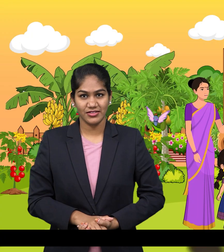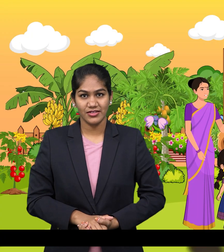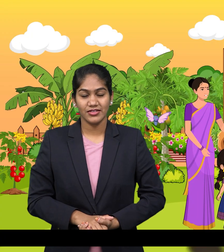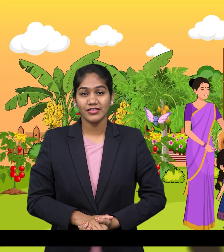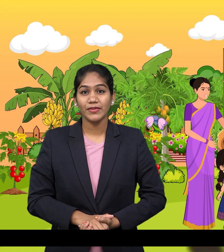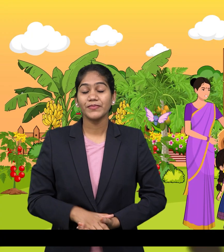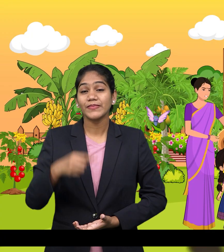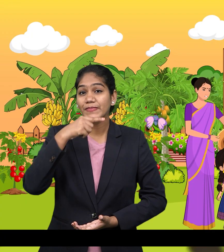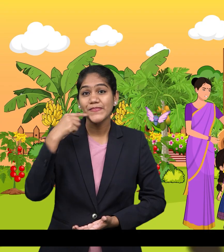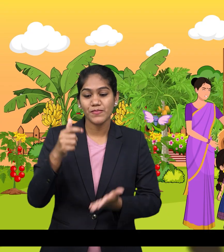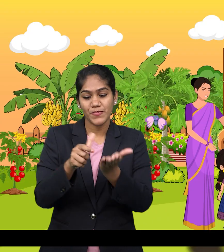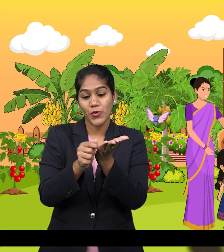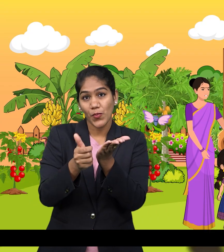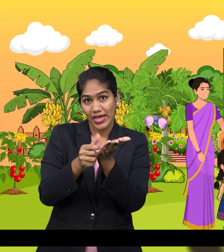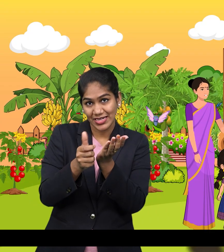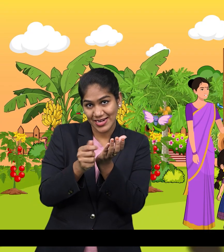దానిమ్మ,